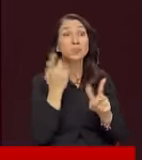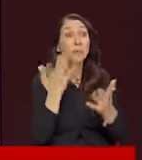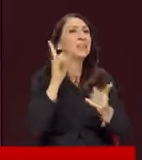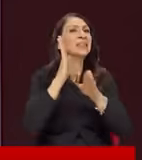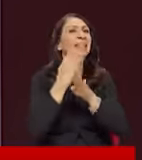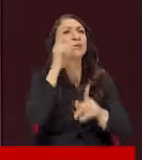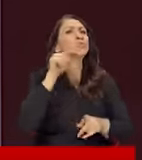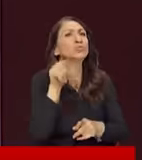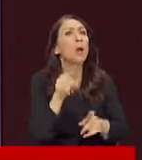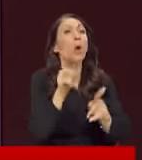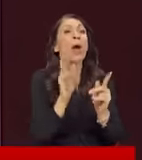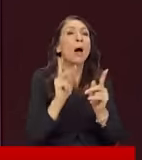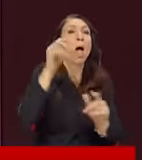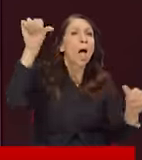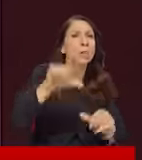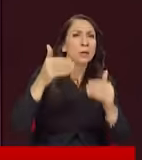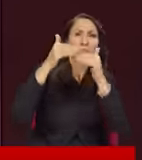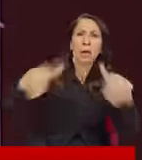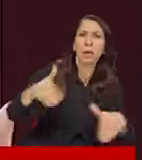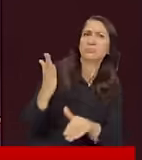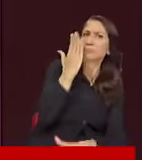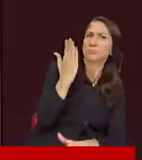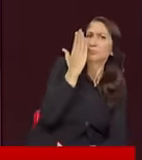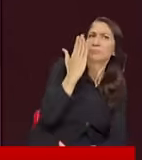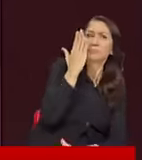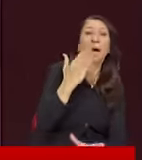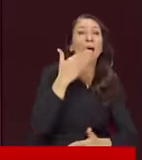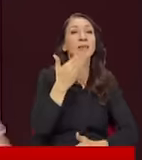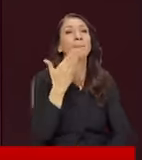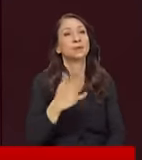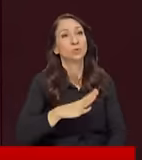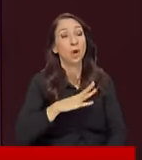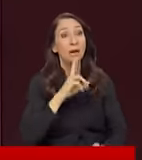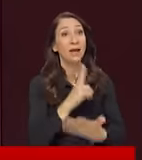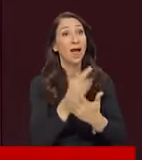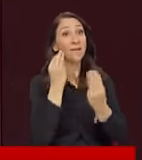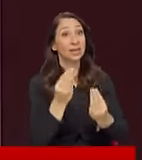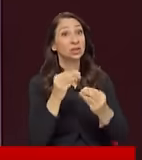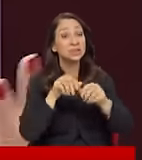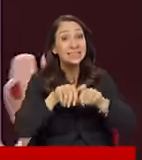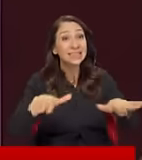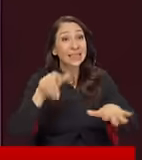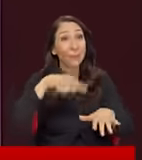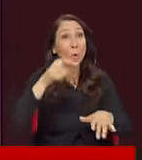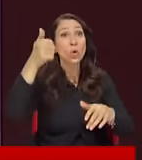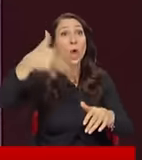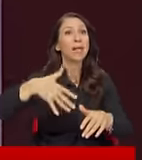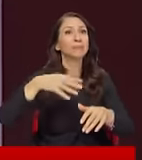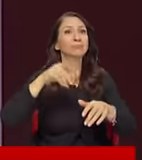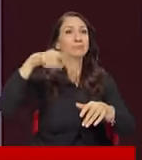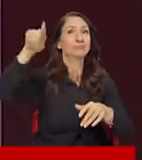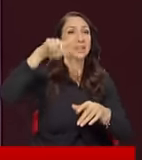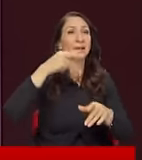bir sebepten dolayı oraya gelememe durumunu, o pozisyona çıkamama durumunu ifade ediyor. Karar verici mekanizmalarında, o yönetim